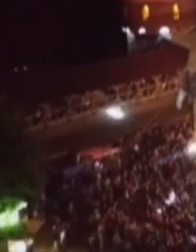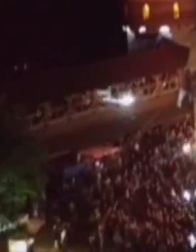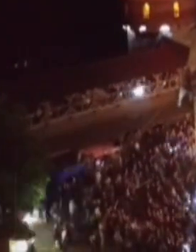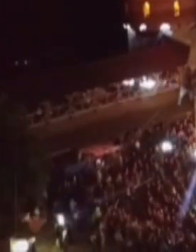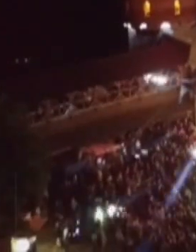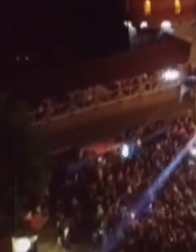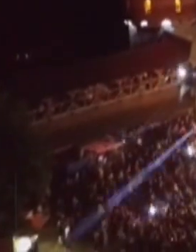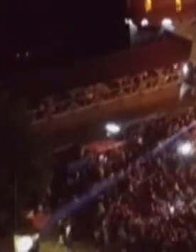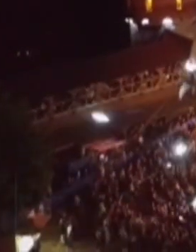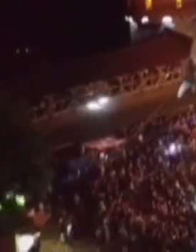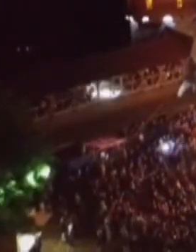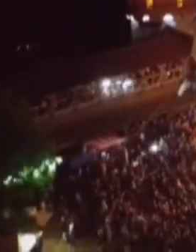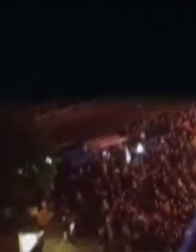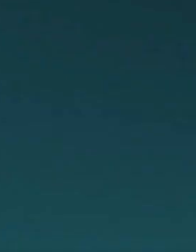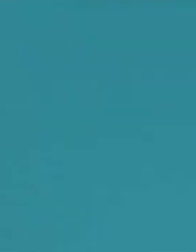Музика